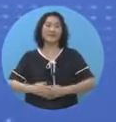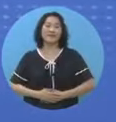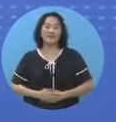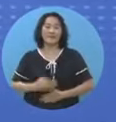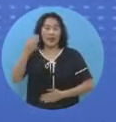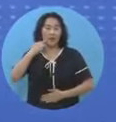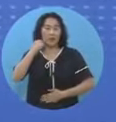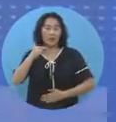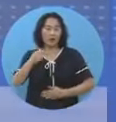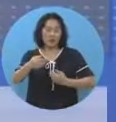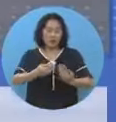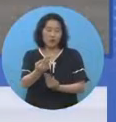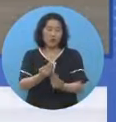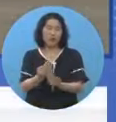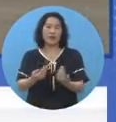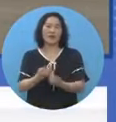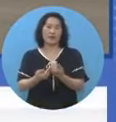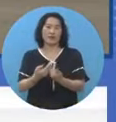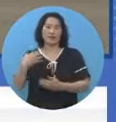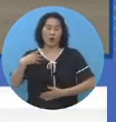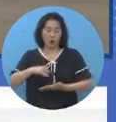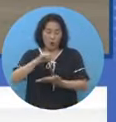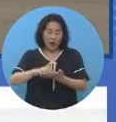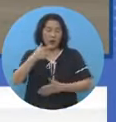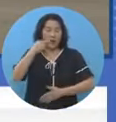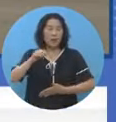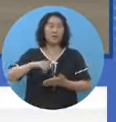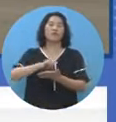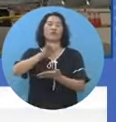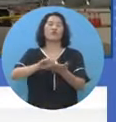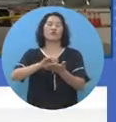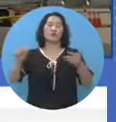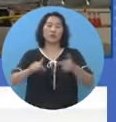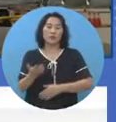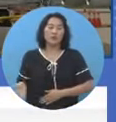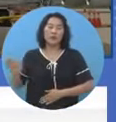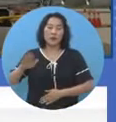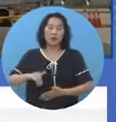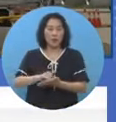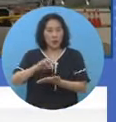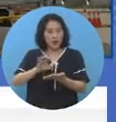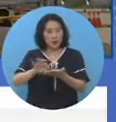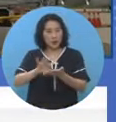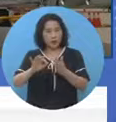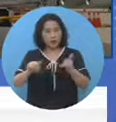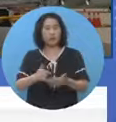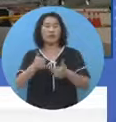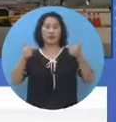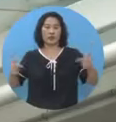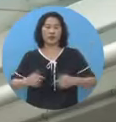도정뉴스입니다. 한일 간 무역 갈등으로 무안공항의 일본 노선이 줄었지만 무안공항 이용객은 꾸준히 늘고